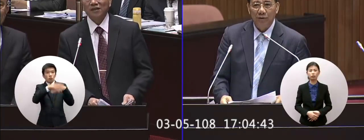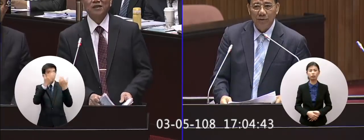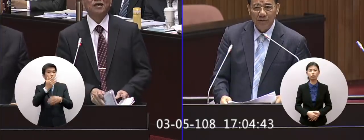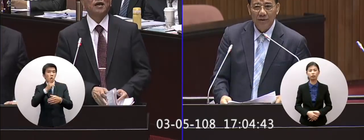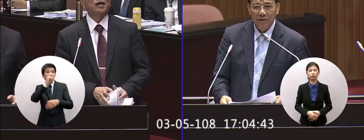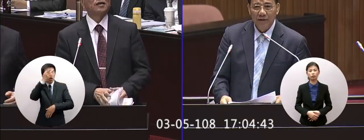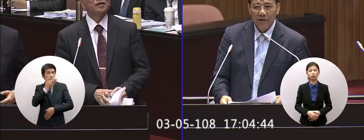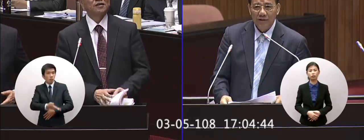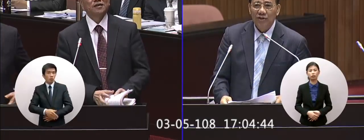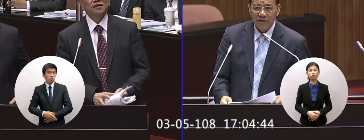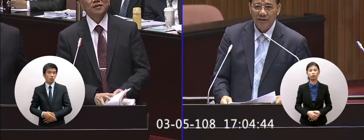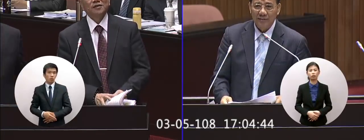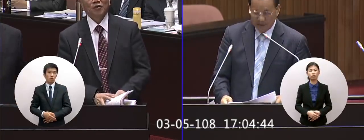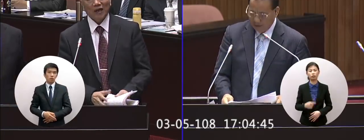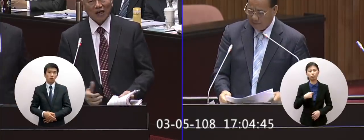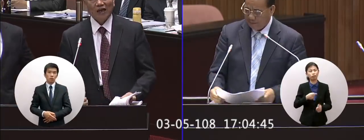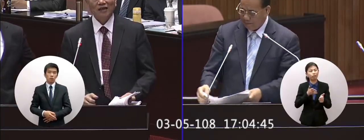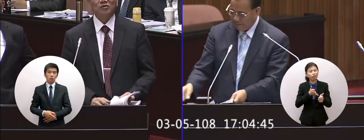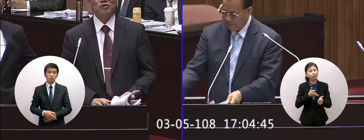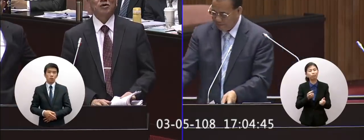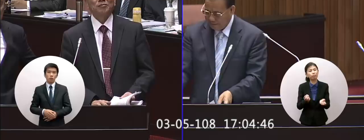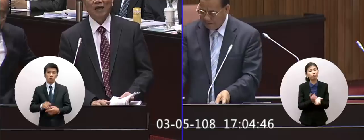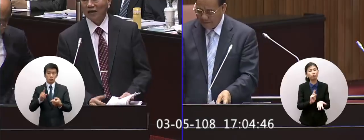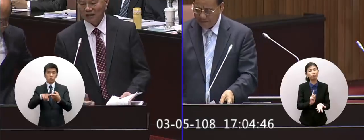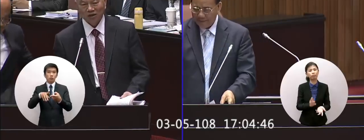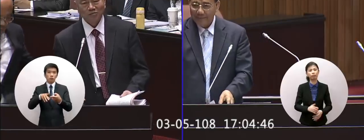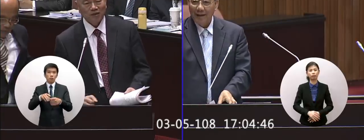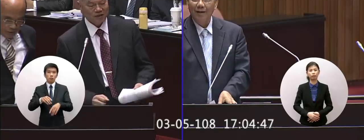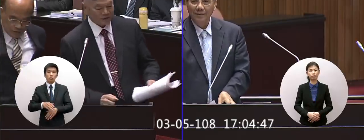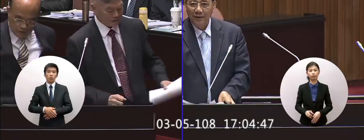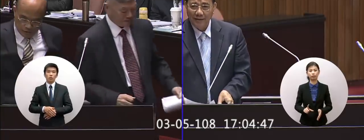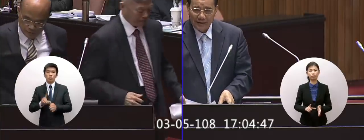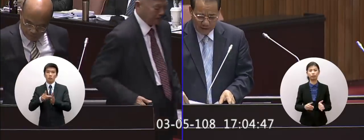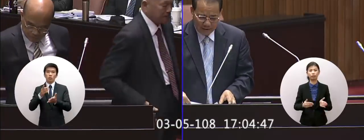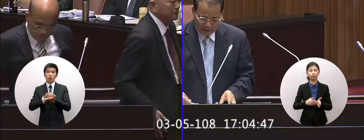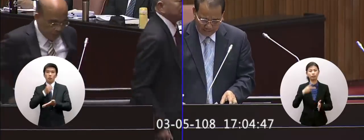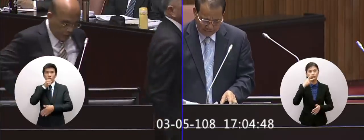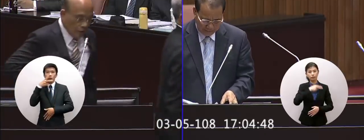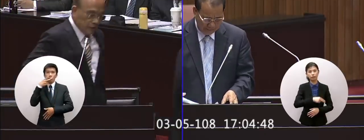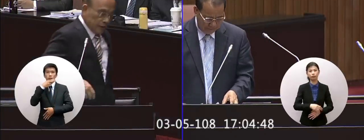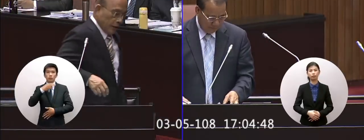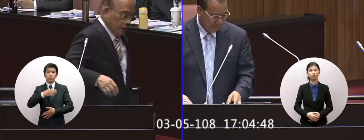是来求事实。 我那个迄个。